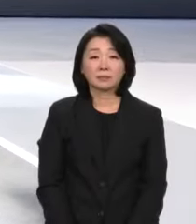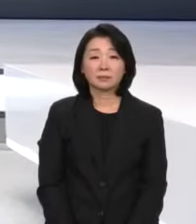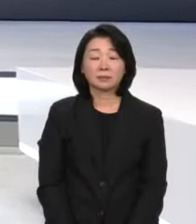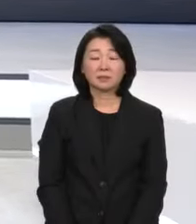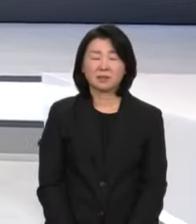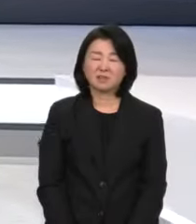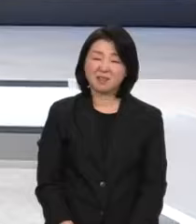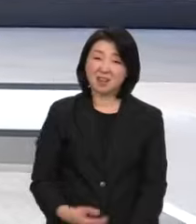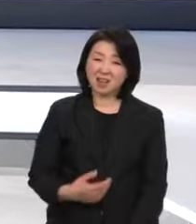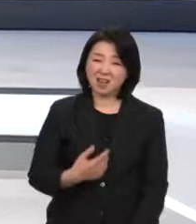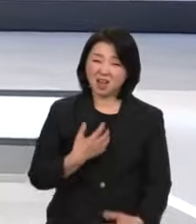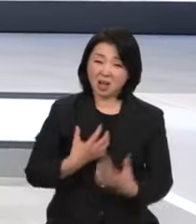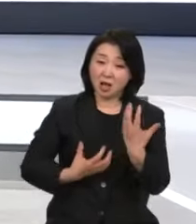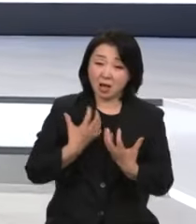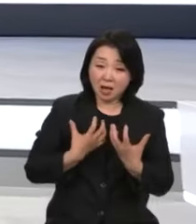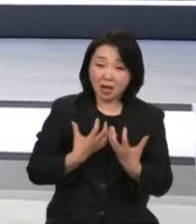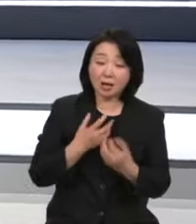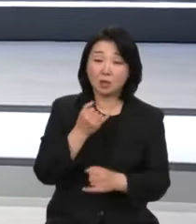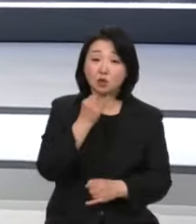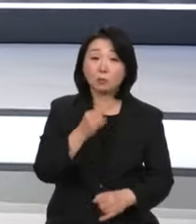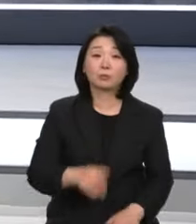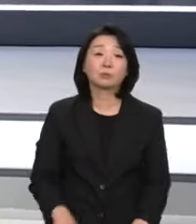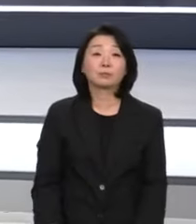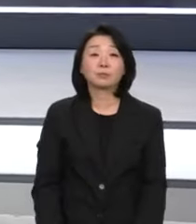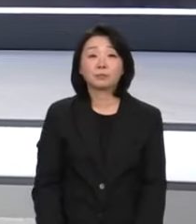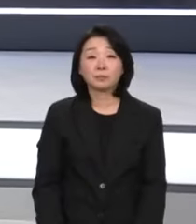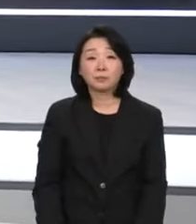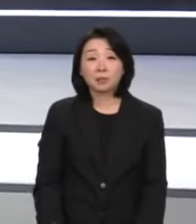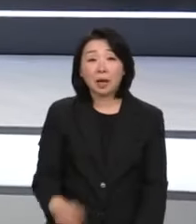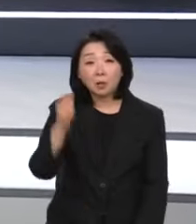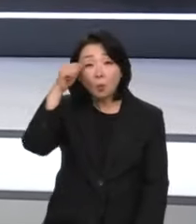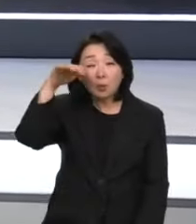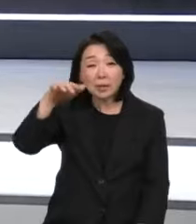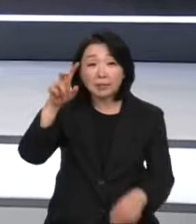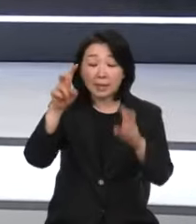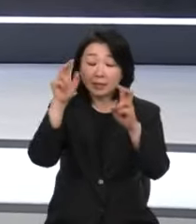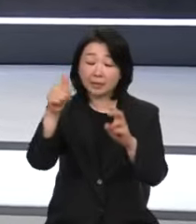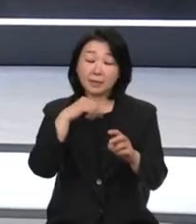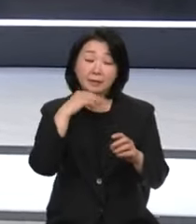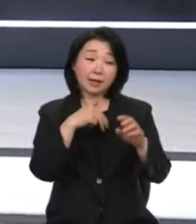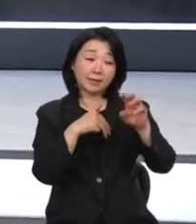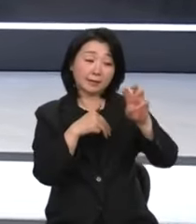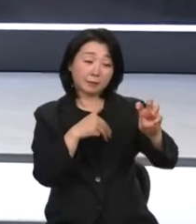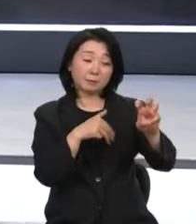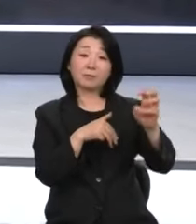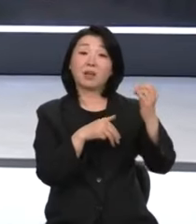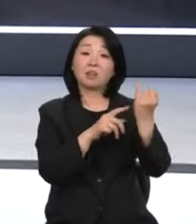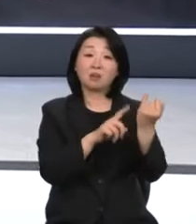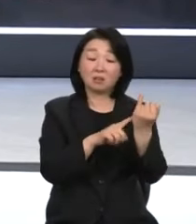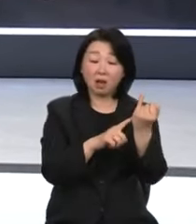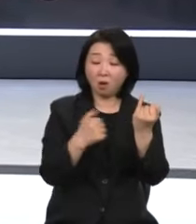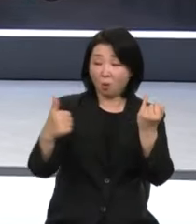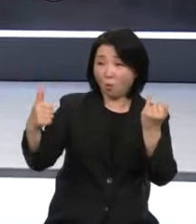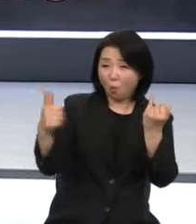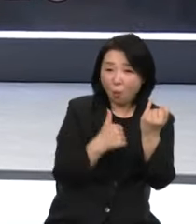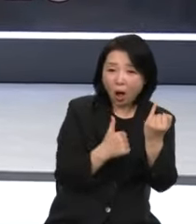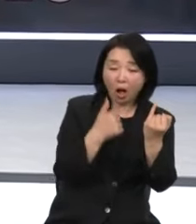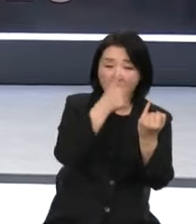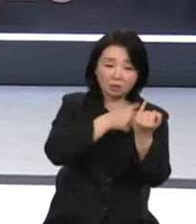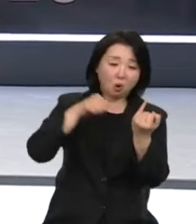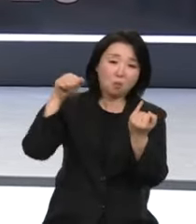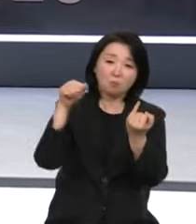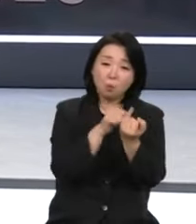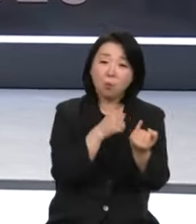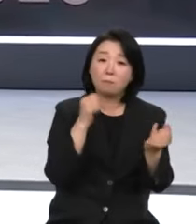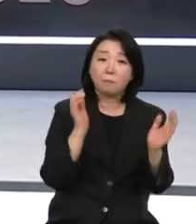북을터뷰 시간입니다. 한 무인텔 사장이 30대 여성 투숙객방에 무단 침입해 성폭력을 저질렀습니다. 법원에서 징역